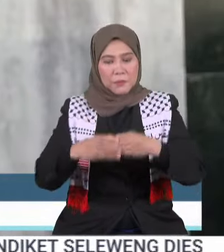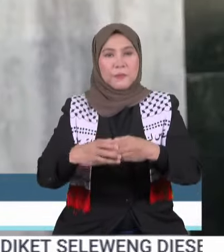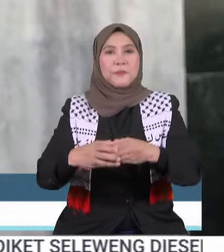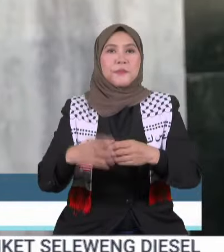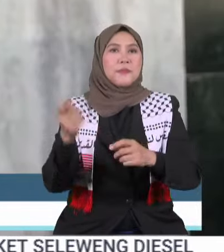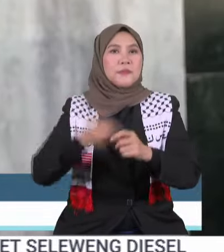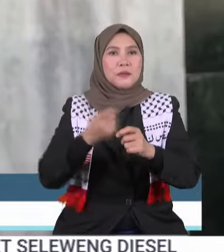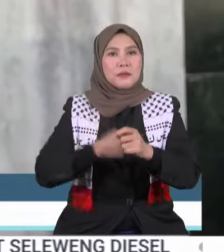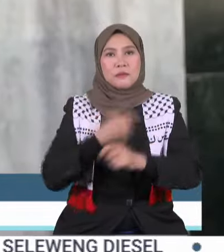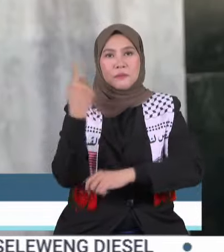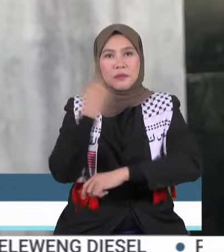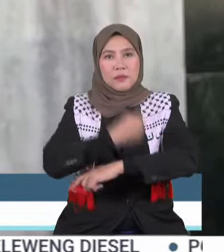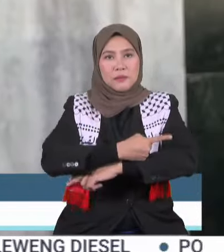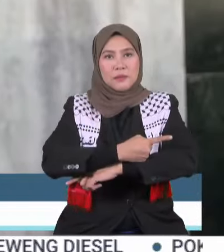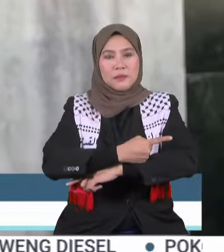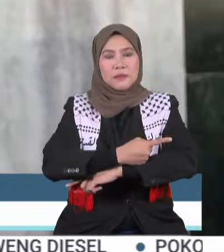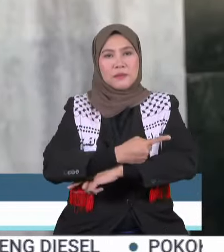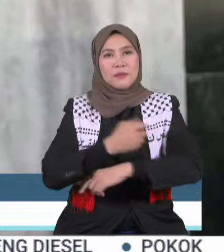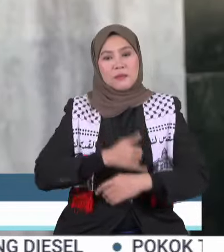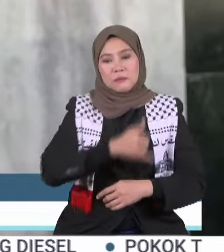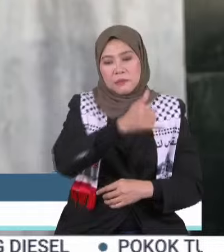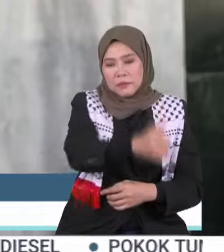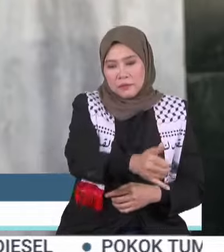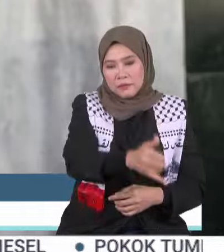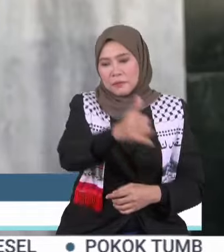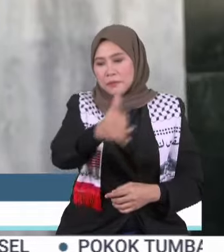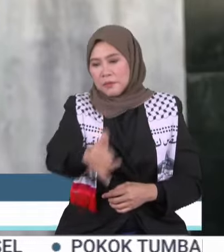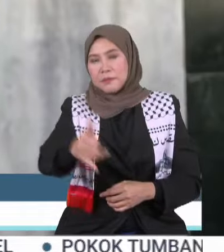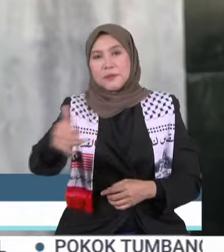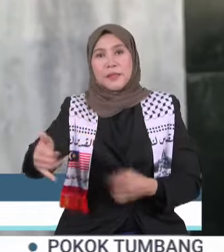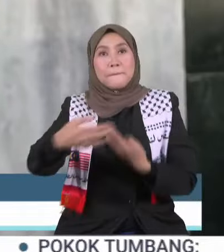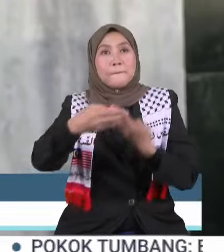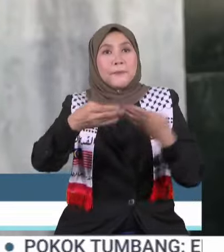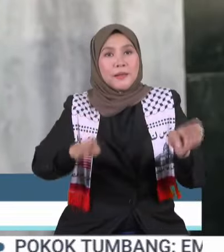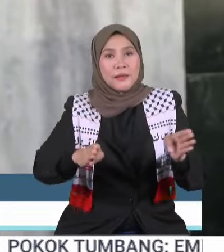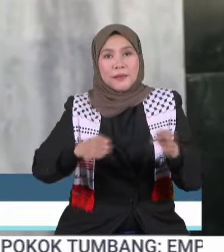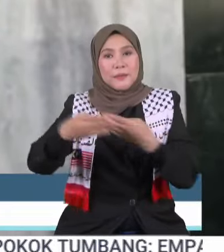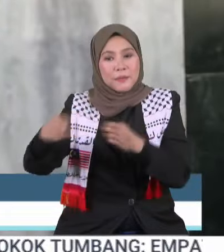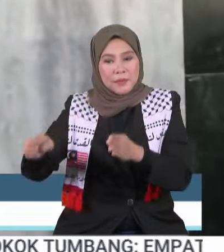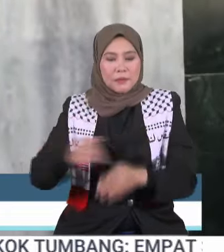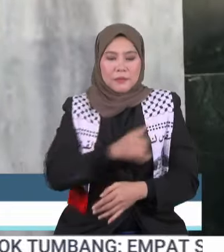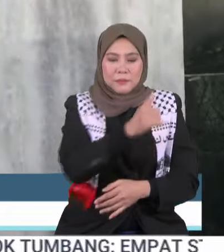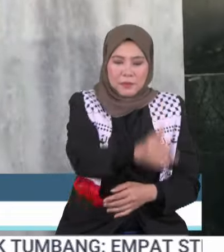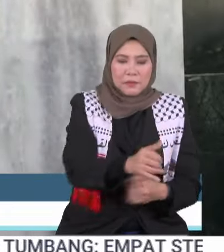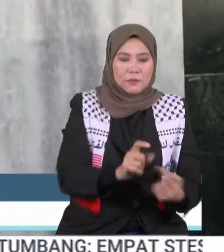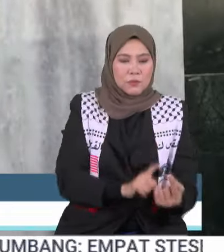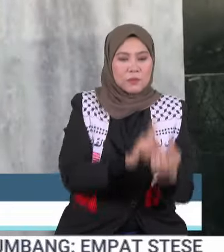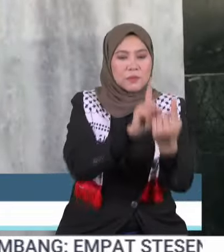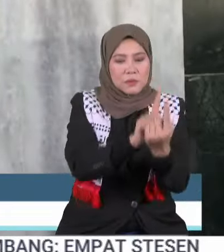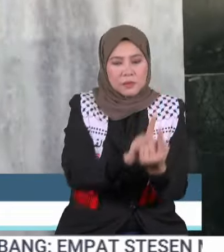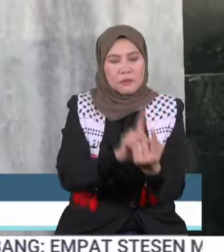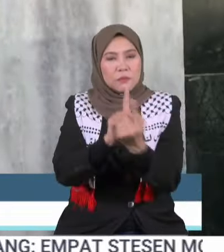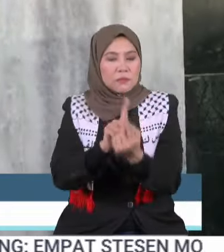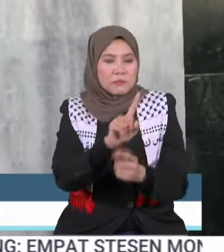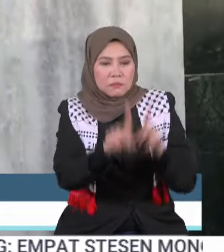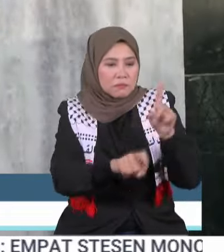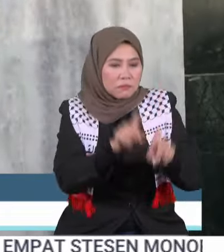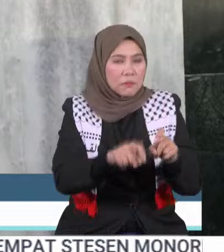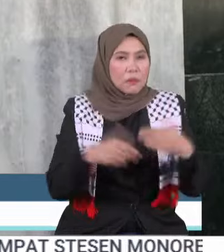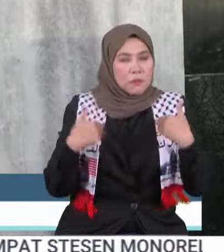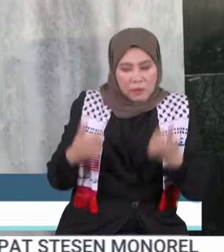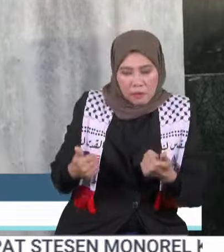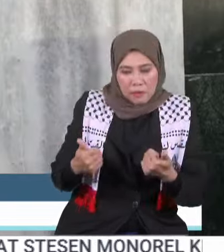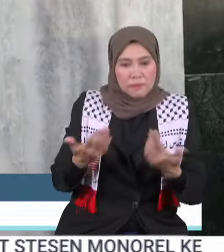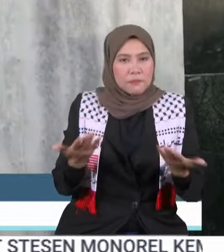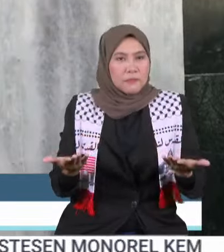hari kita akan buat ziarah silaturahim daripada bilik ke bilik untuk jumpa jemaah, untuk tahu situasi mereka, untuk